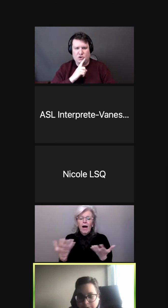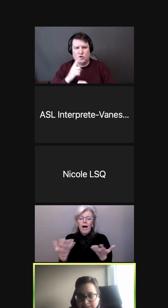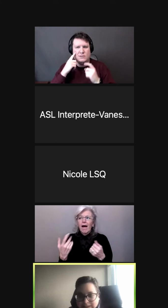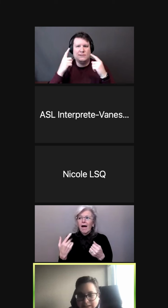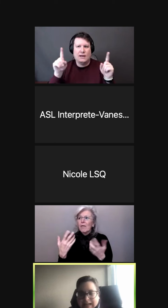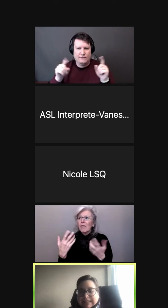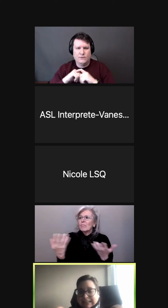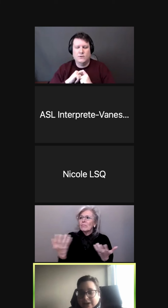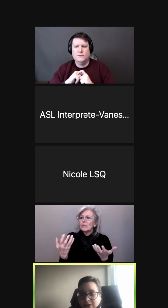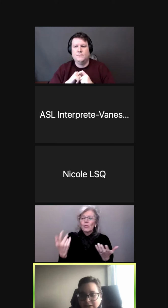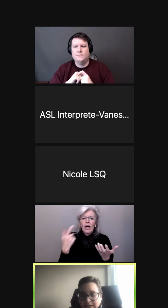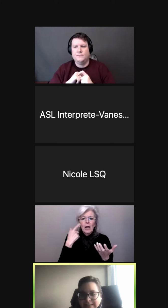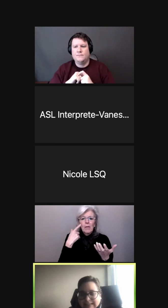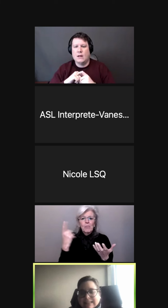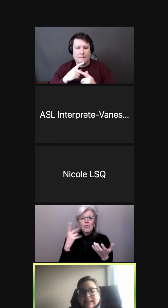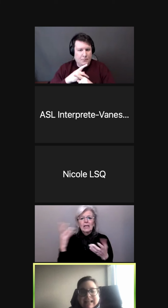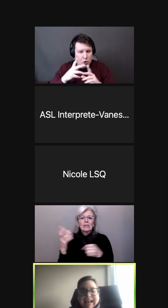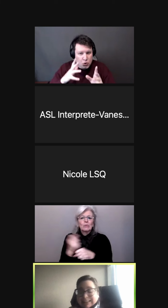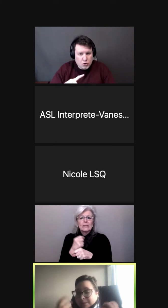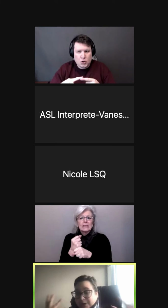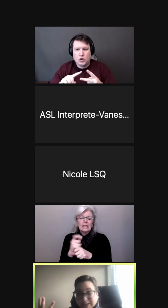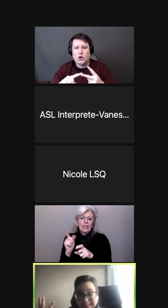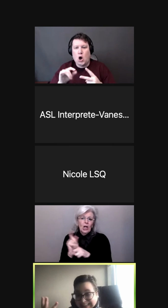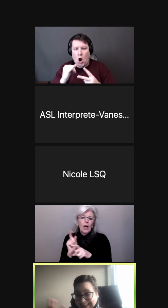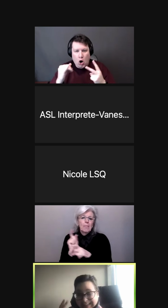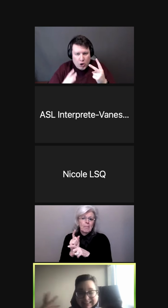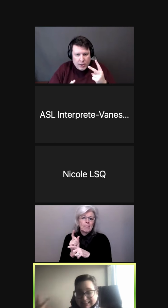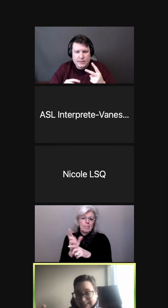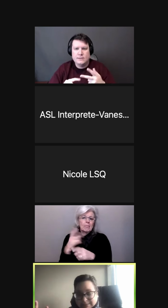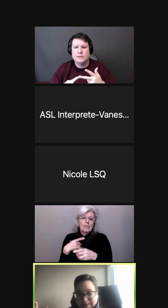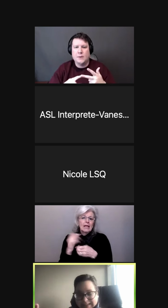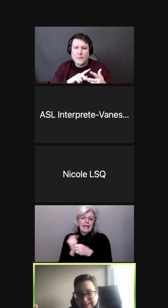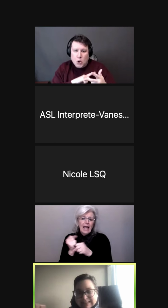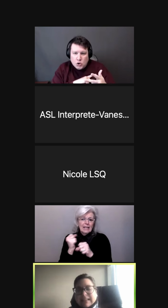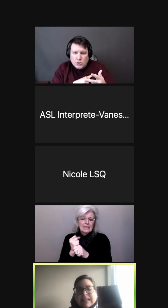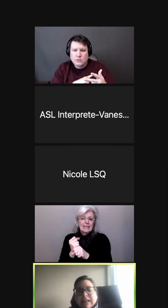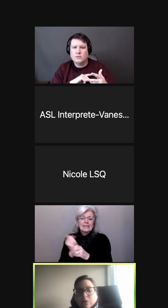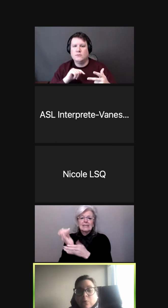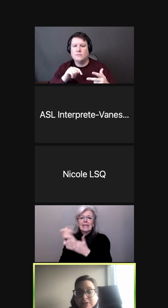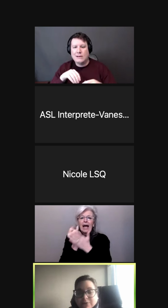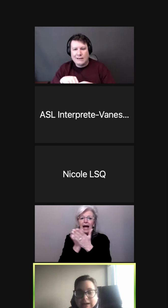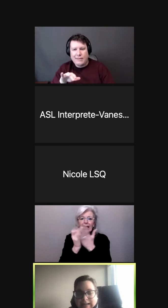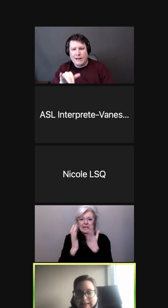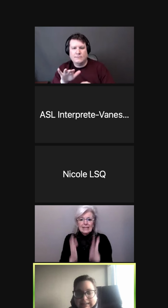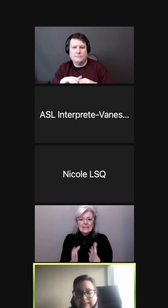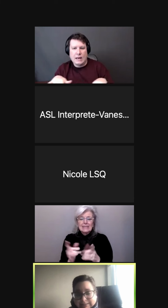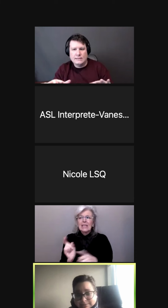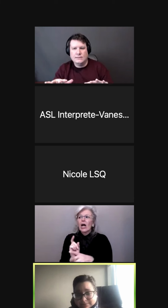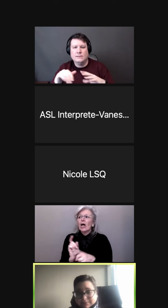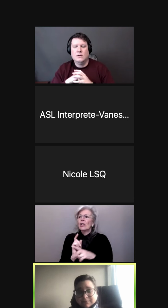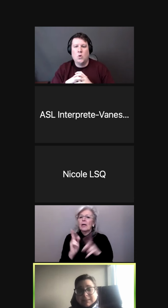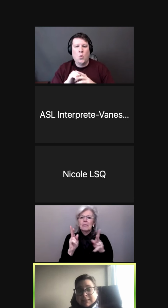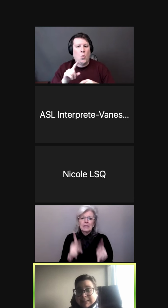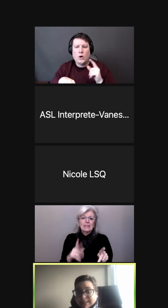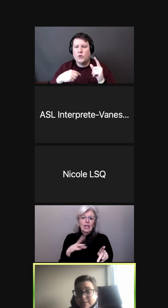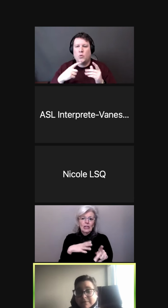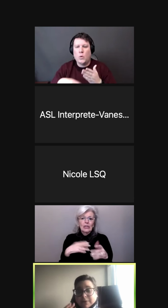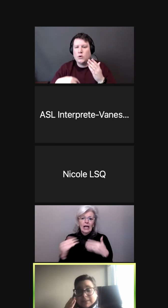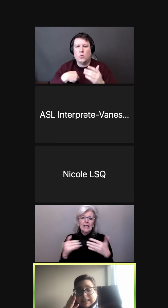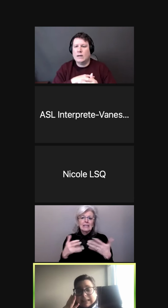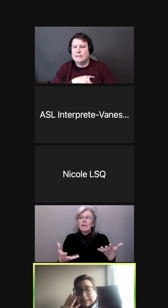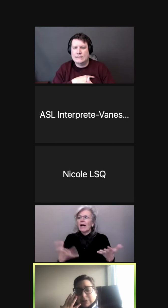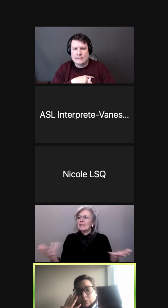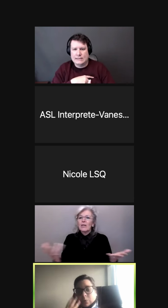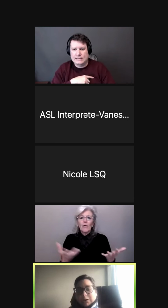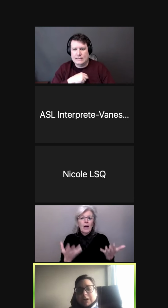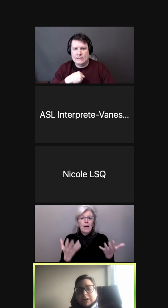afin de réussir en tant que réalisatrice, artiste, en tant que personne qui occupe cet espace, quels sont mes